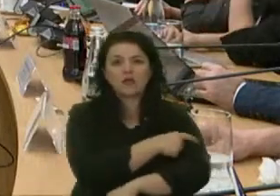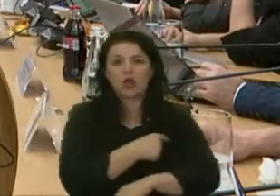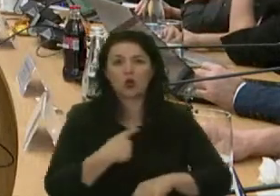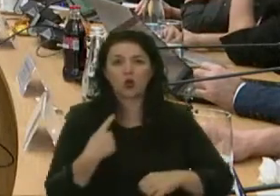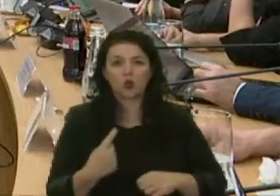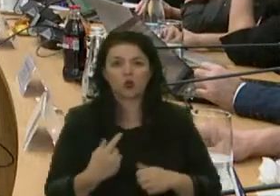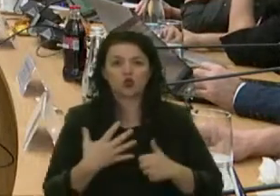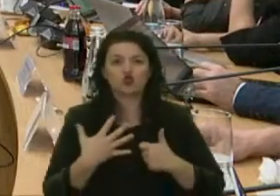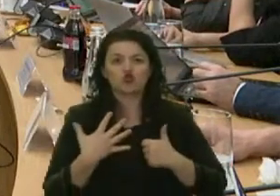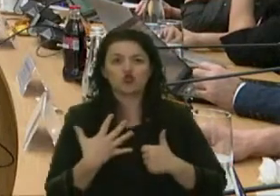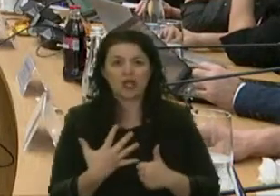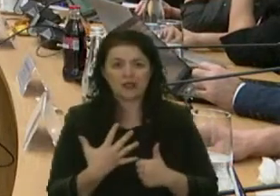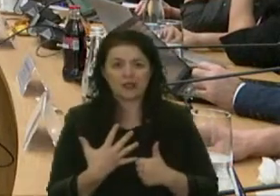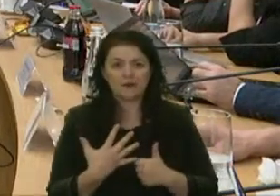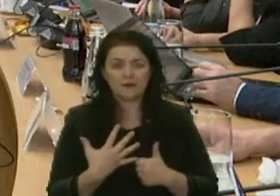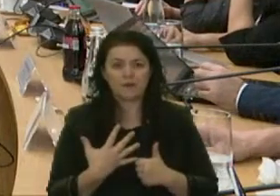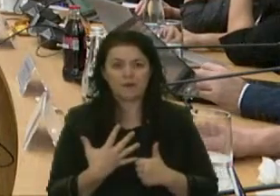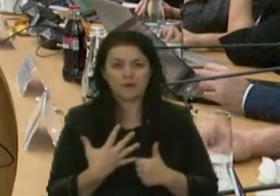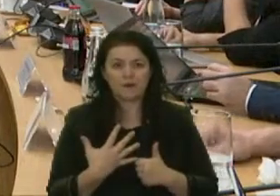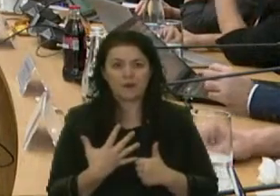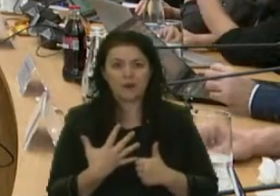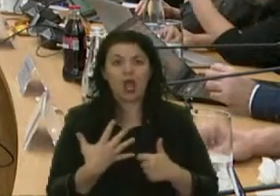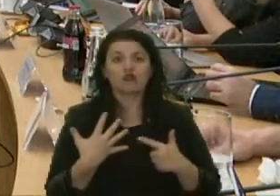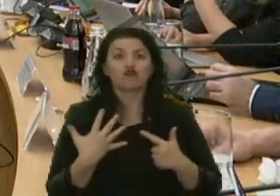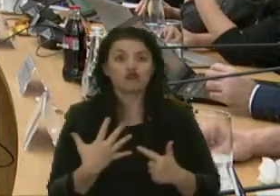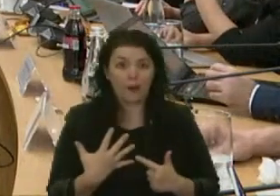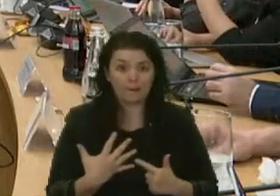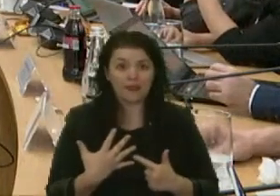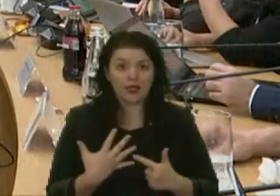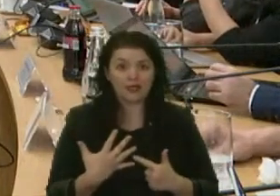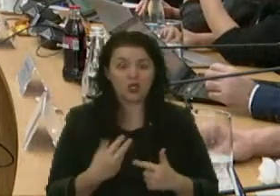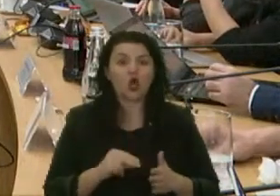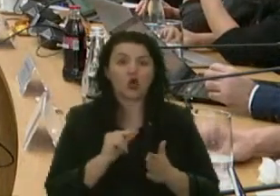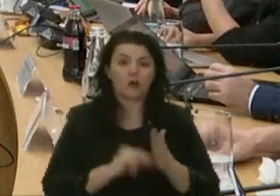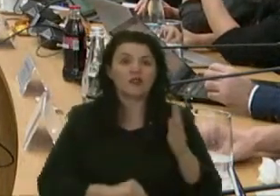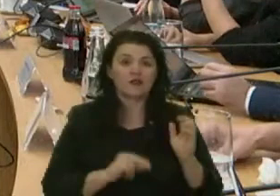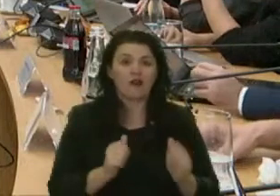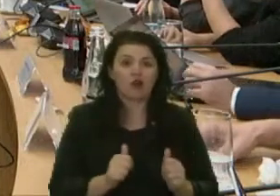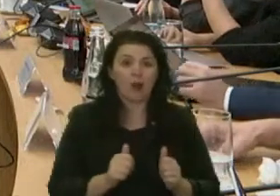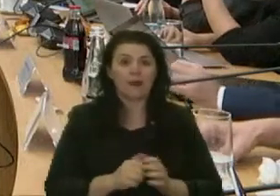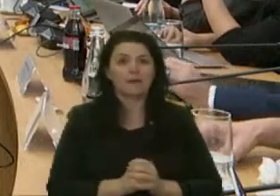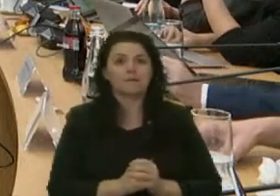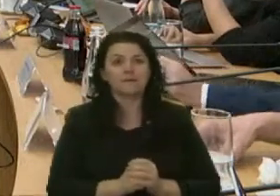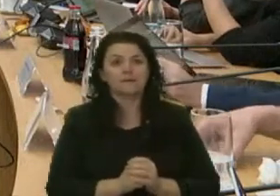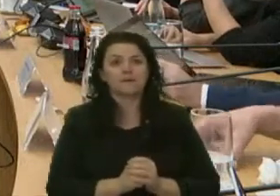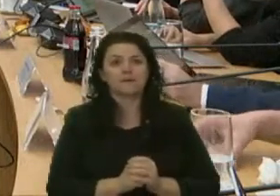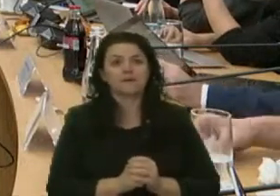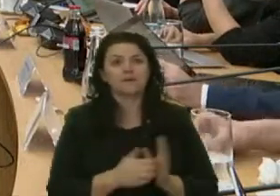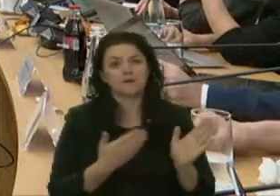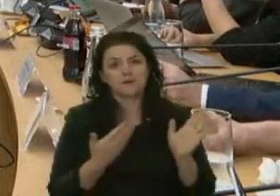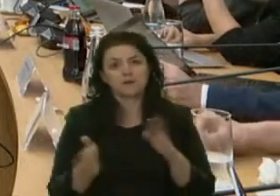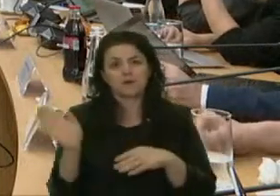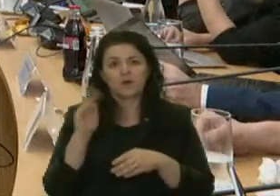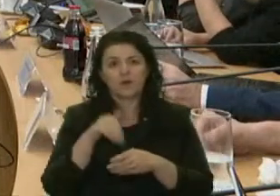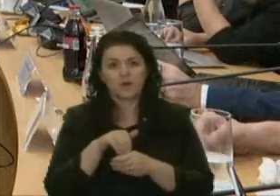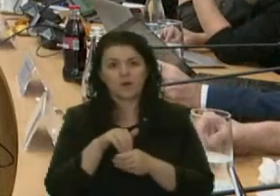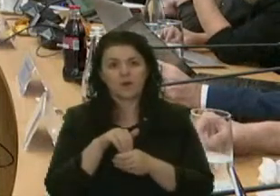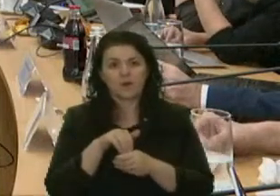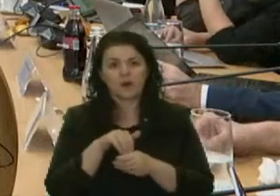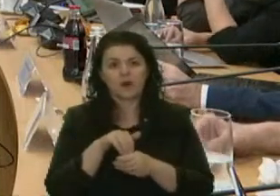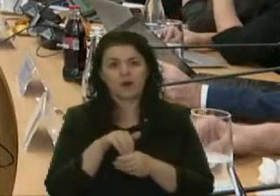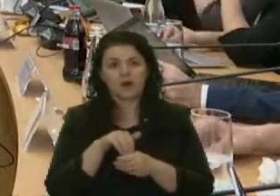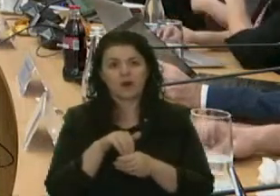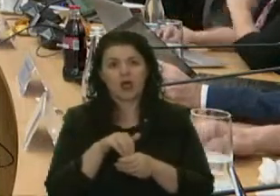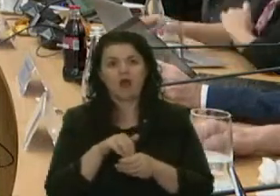6e Comisia șase aviz favorabil Comisia 7 Comisia șapte aviz favorabil supun la vot proiectul numărul 19